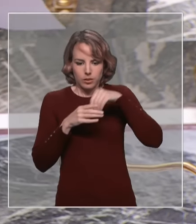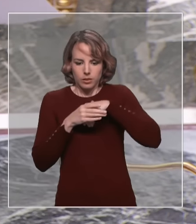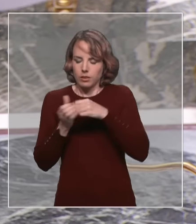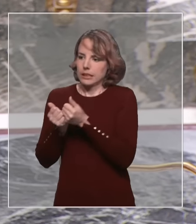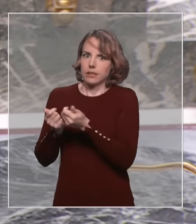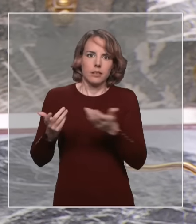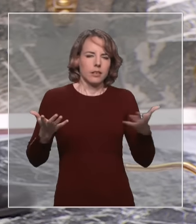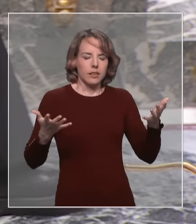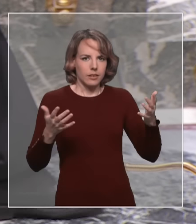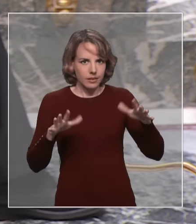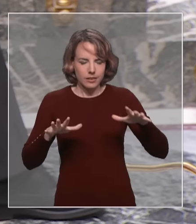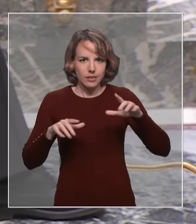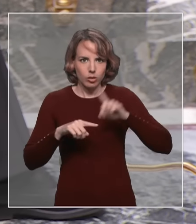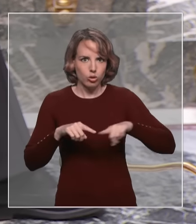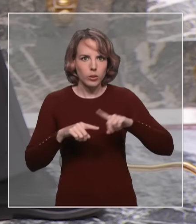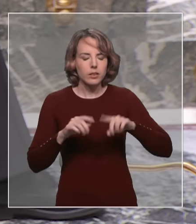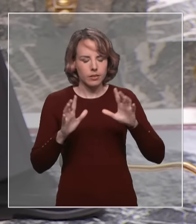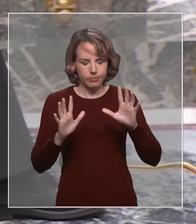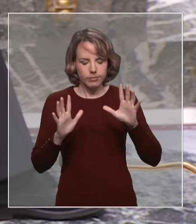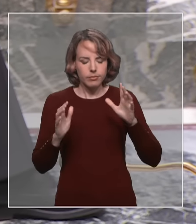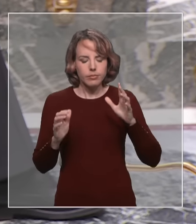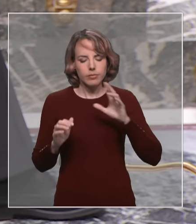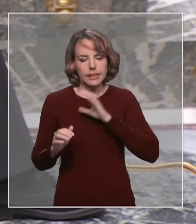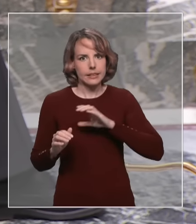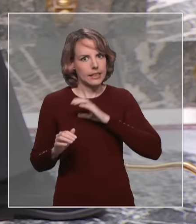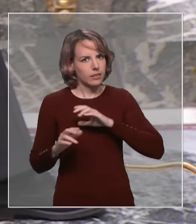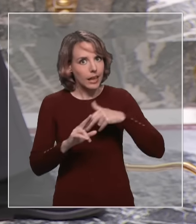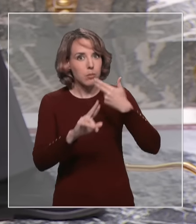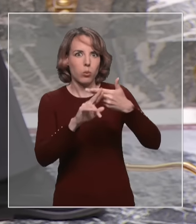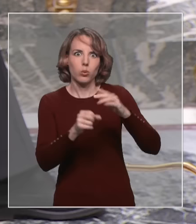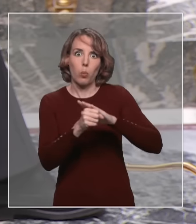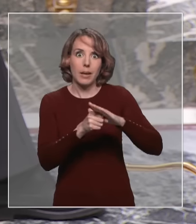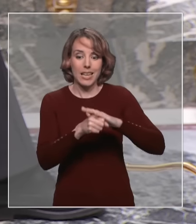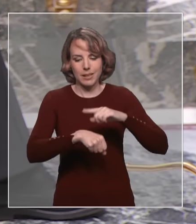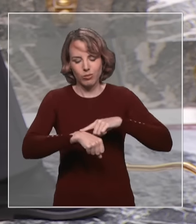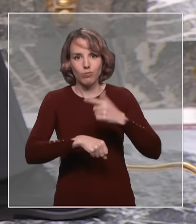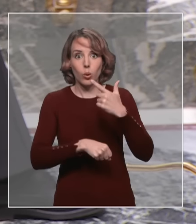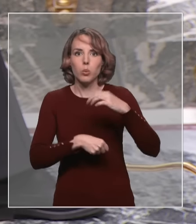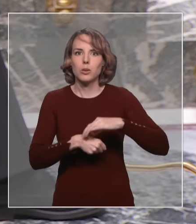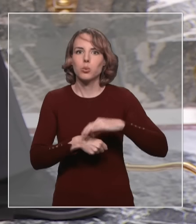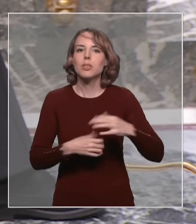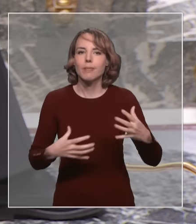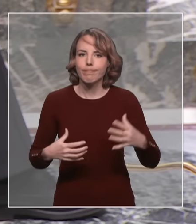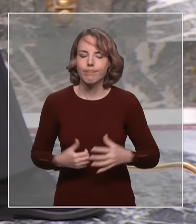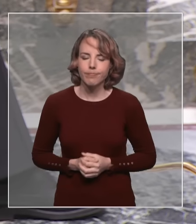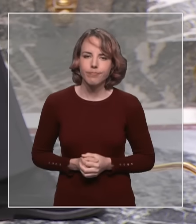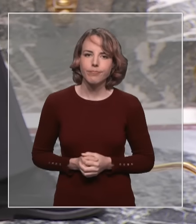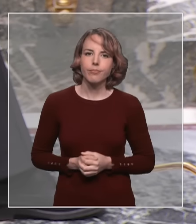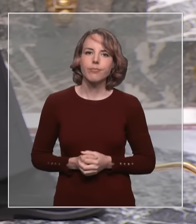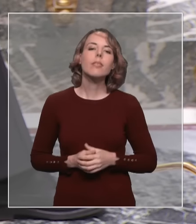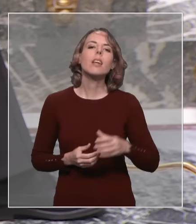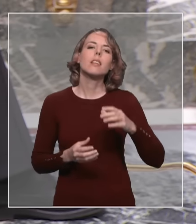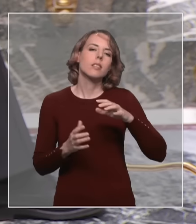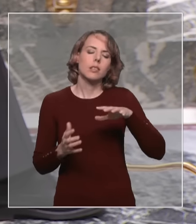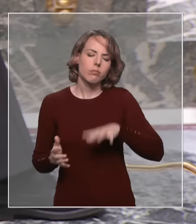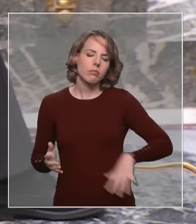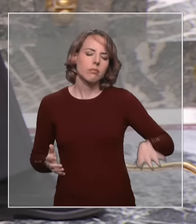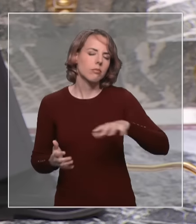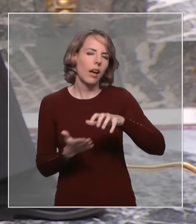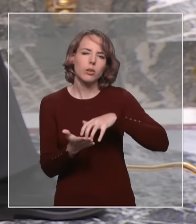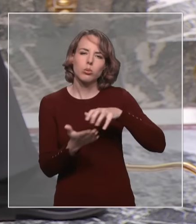posée. Je vais essayer de tenir l'engagement d'y répondre le mieux possible en 2 minutes. D'abord, la crise que connaît le monde agricole est